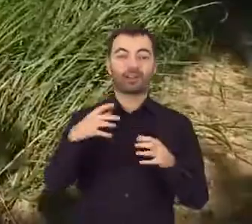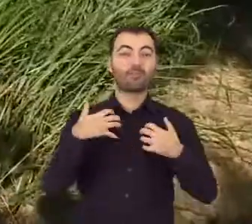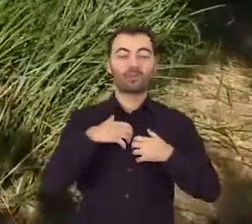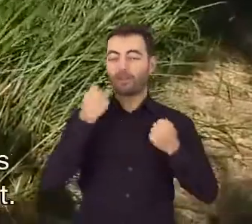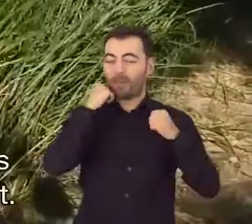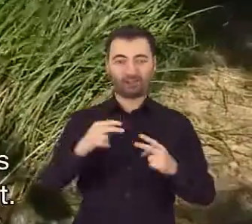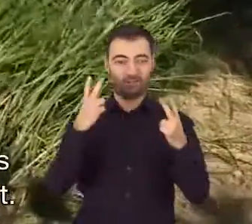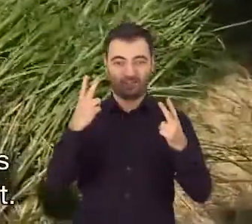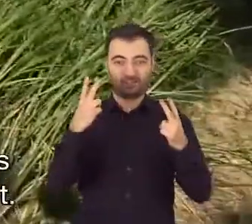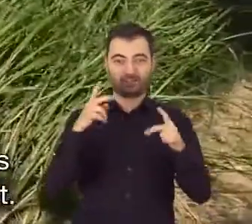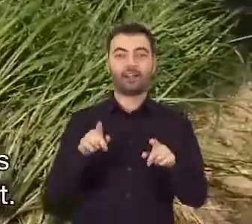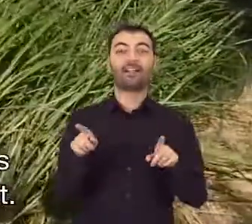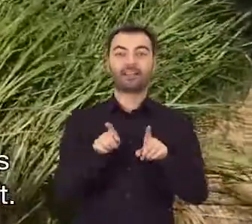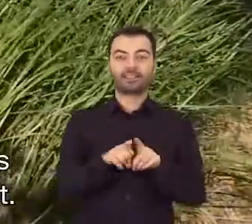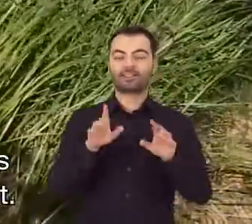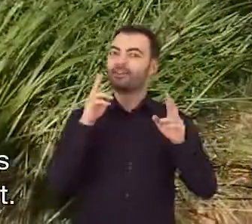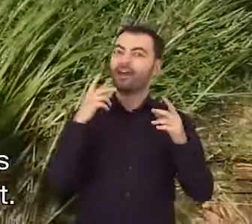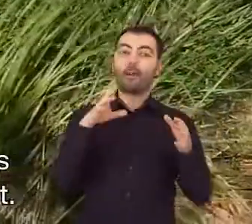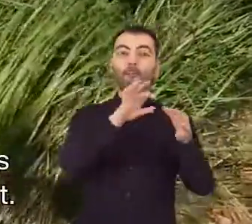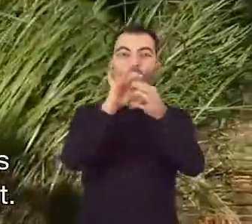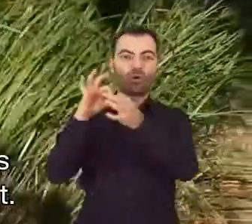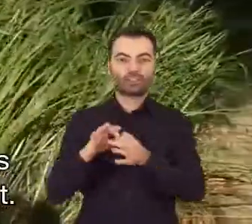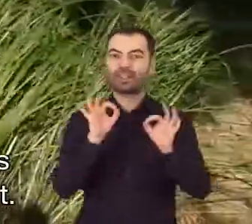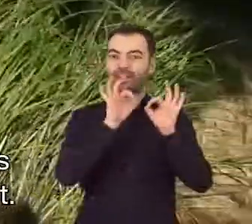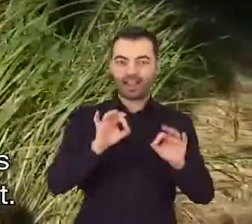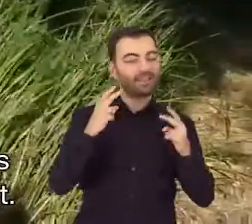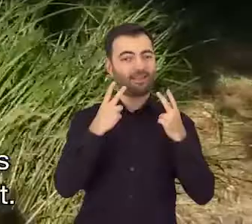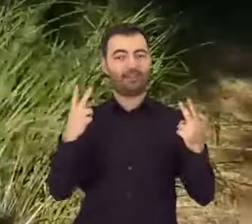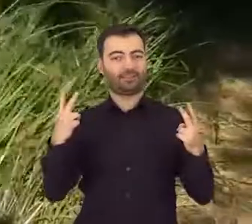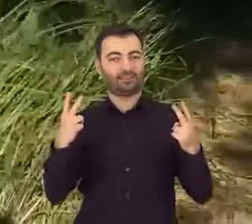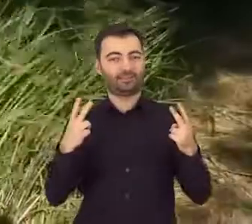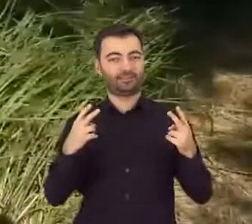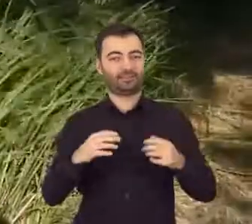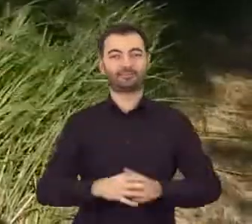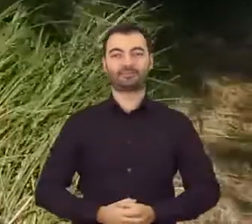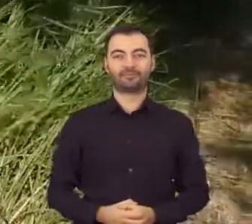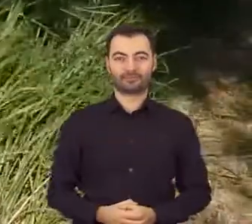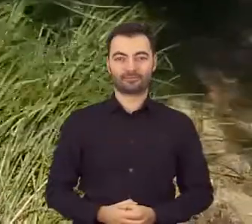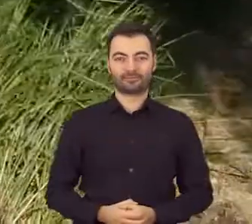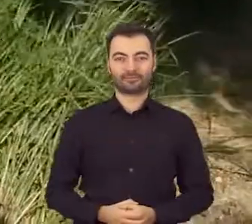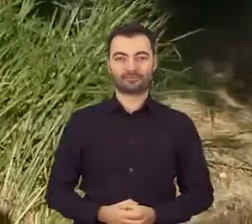jak misternie, ale krucho utkana jest sieć wzajemnych połączeń i zależności.